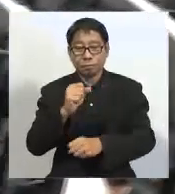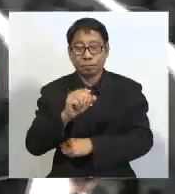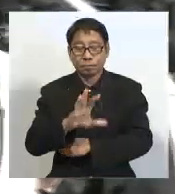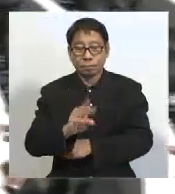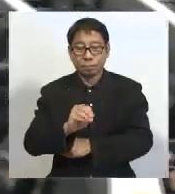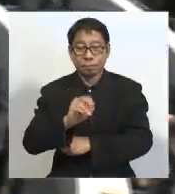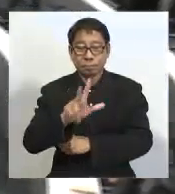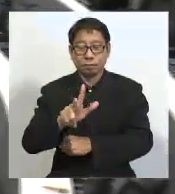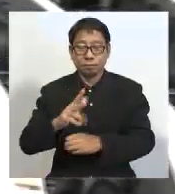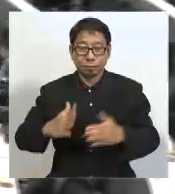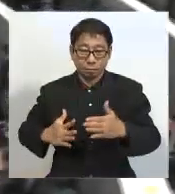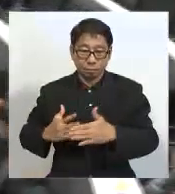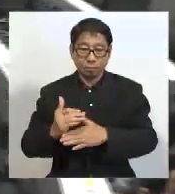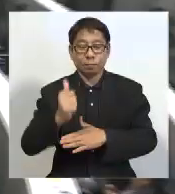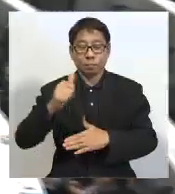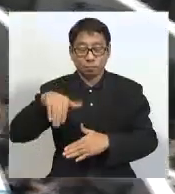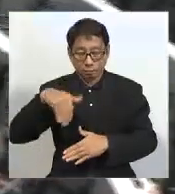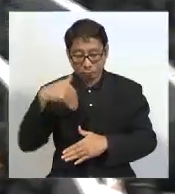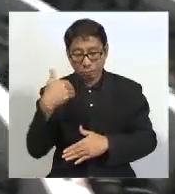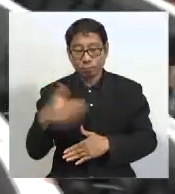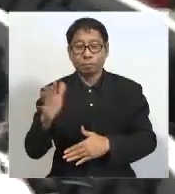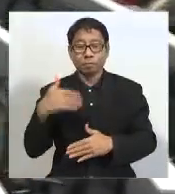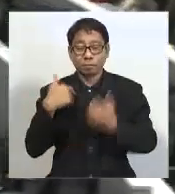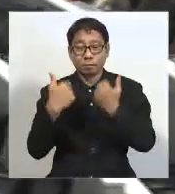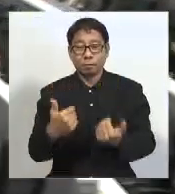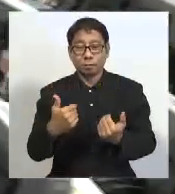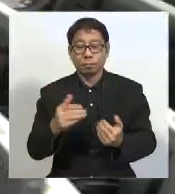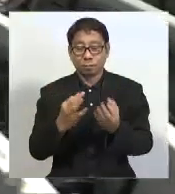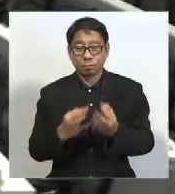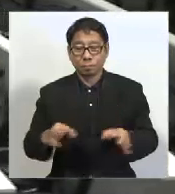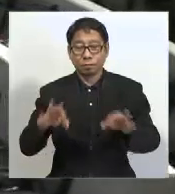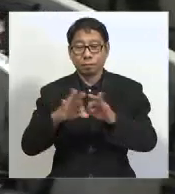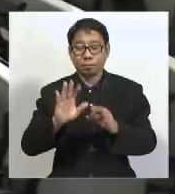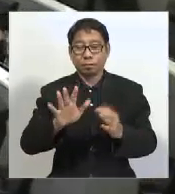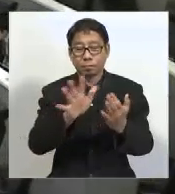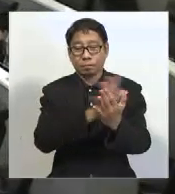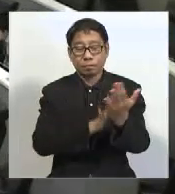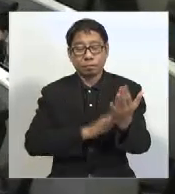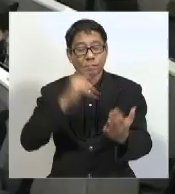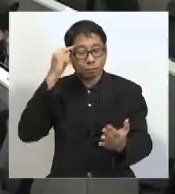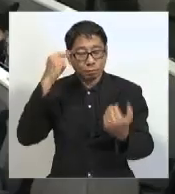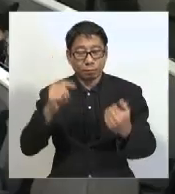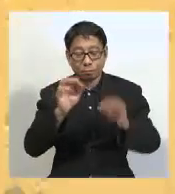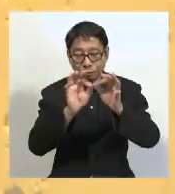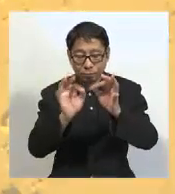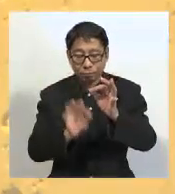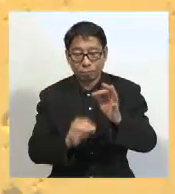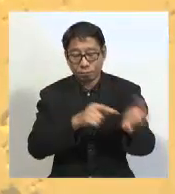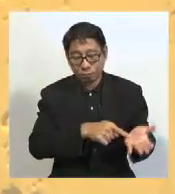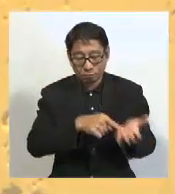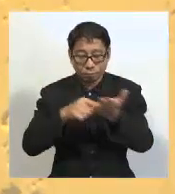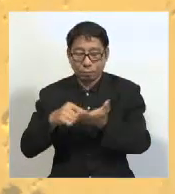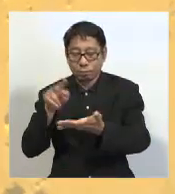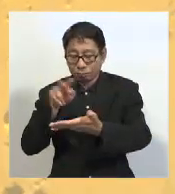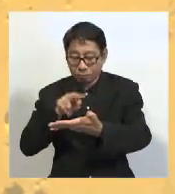าณ2563เสร็จสิ้นลงก่อนเพราะเป็นเรื่องที่สำคัญของประเทศคาดว่าร่างงบประมาณจะเข้าสู่การ